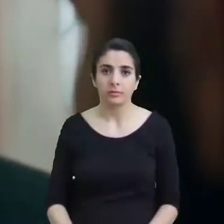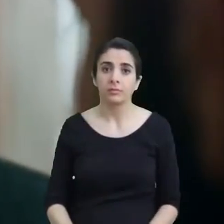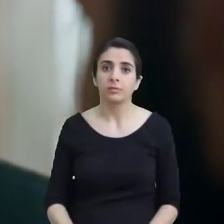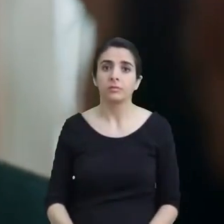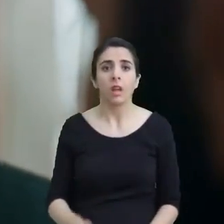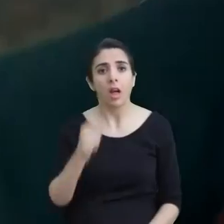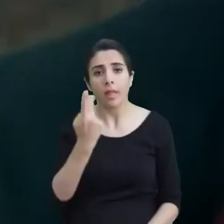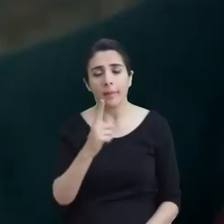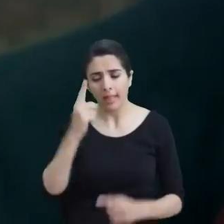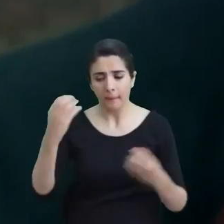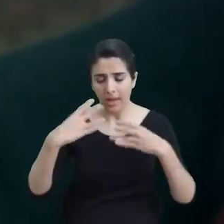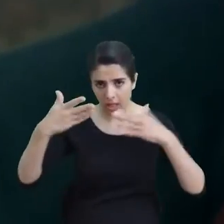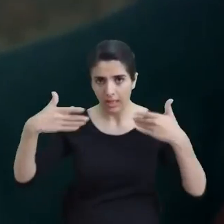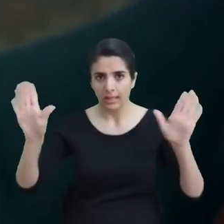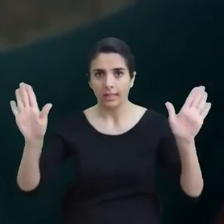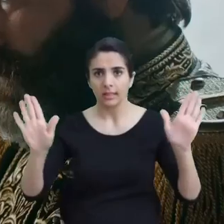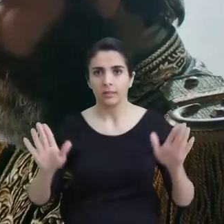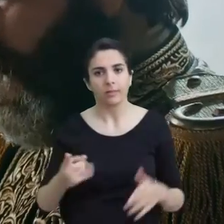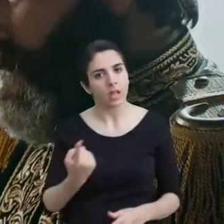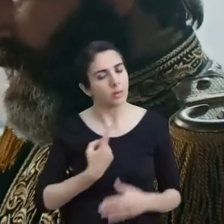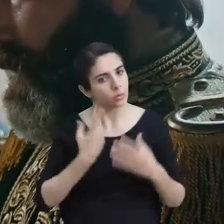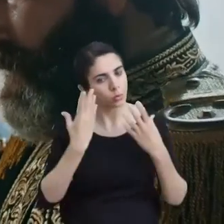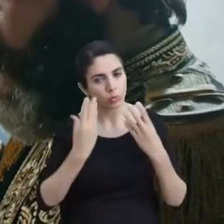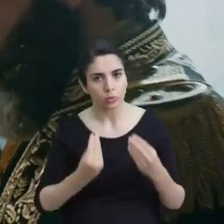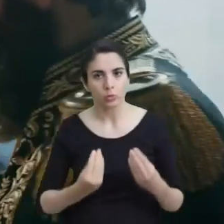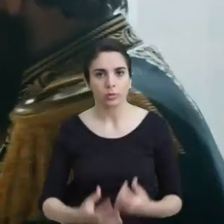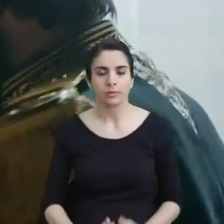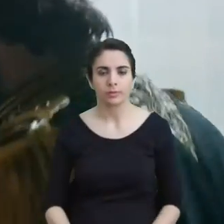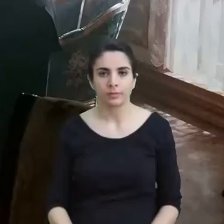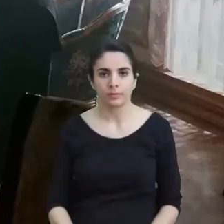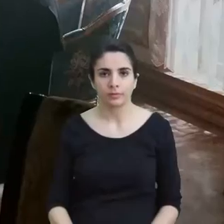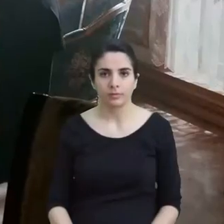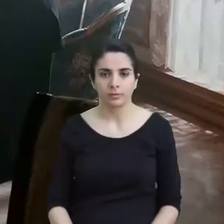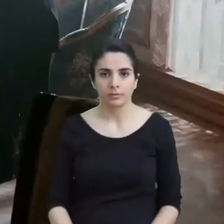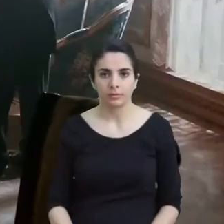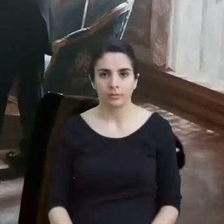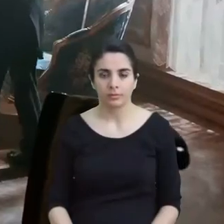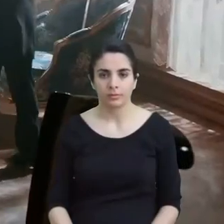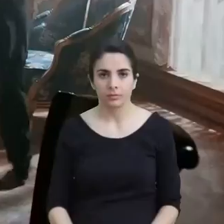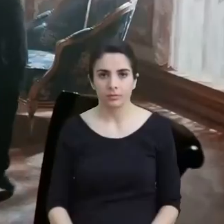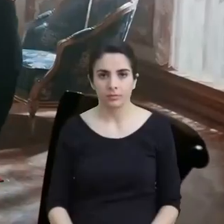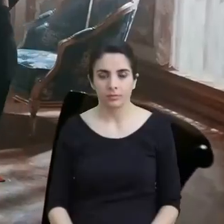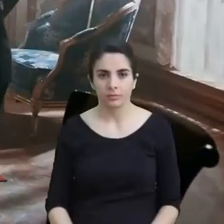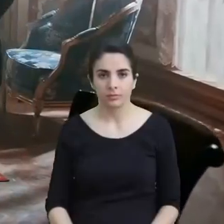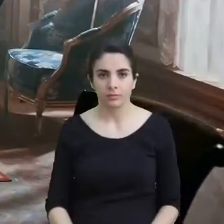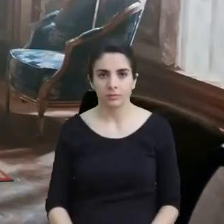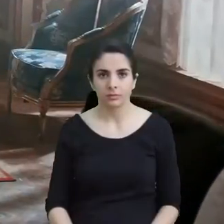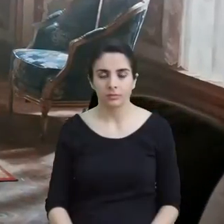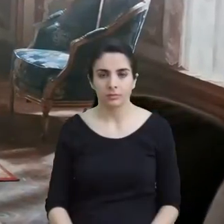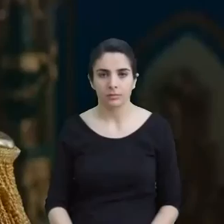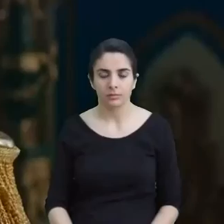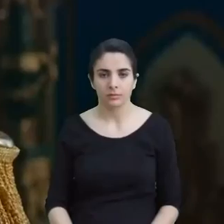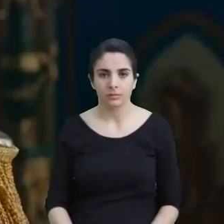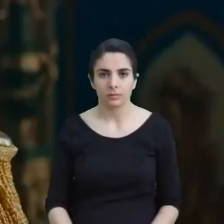Beni sadrazamla baş başa bırakın. Emredersiniz. İki nazır yan yana duruyorlardı. Baş eğip